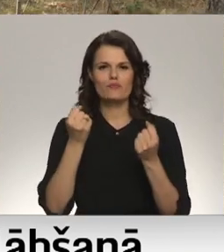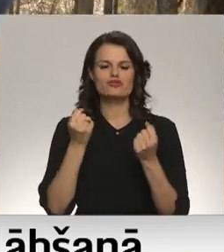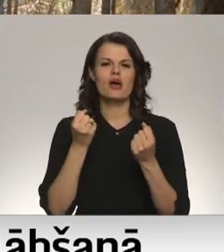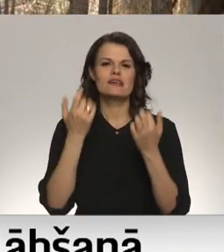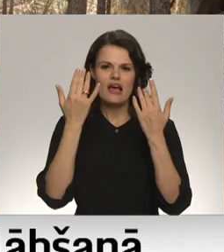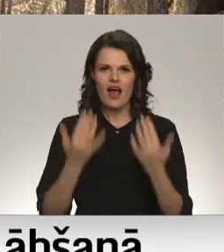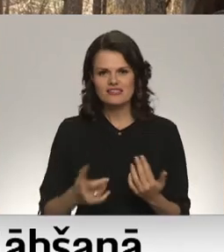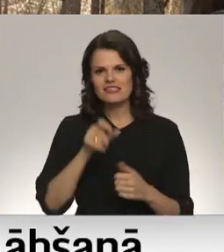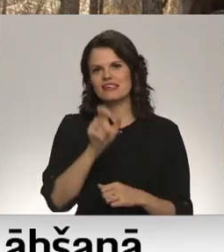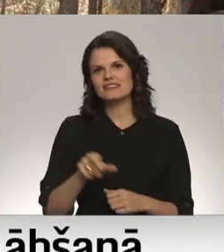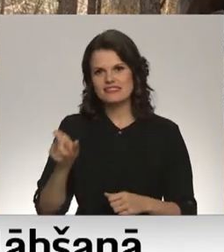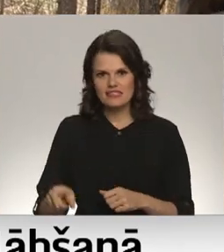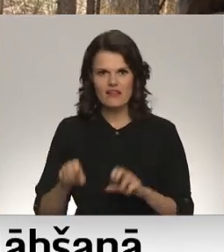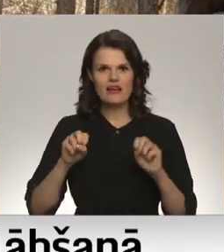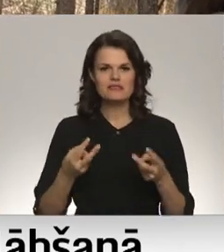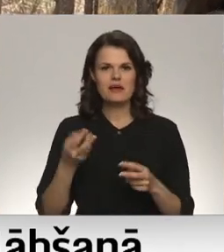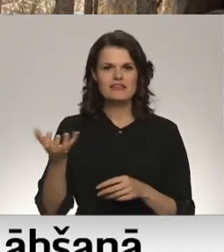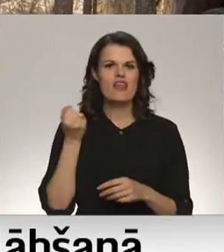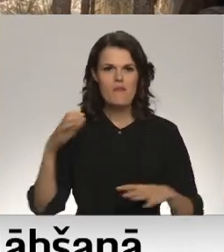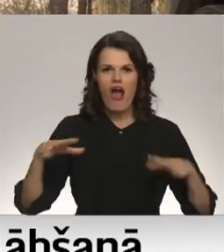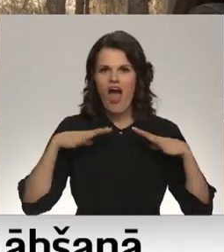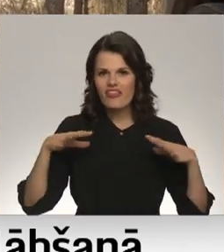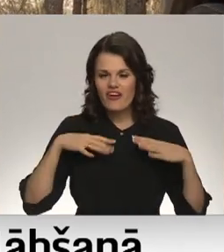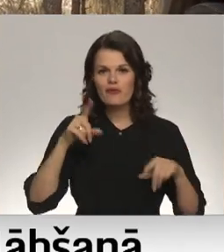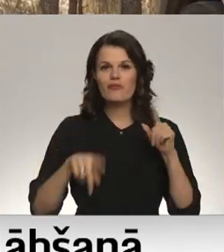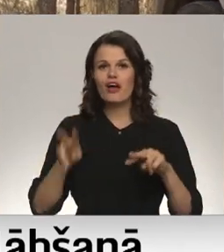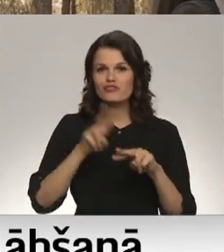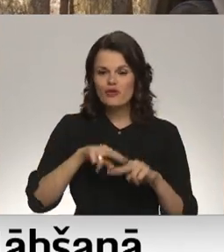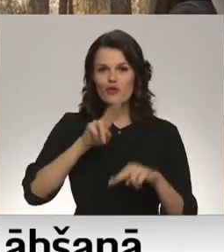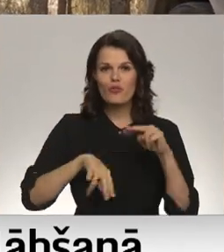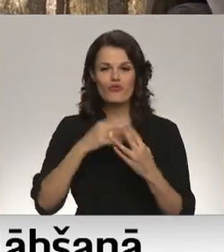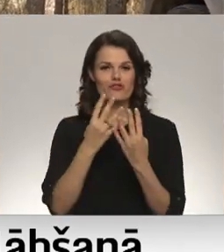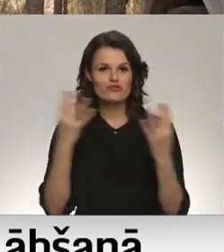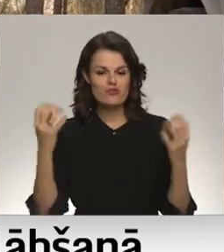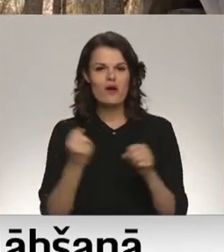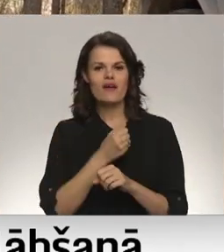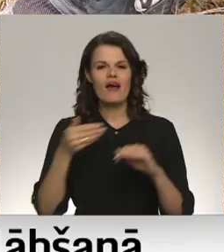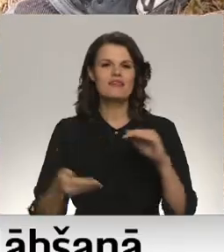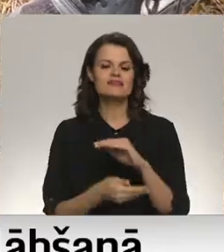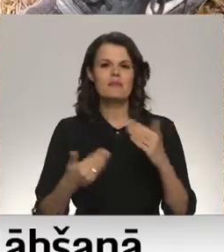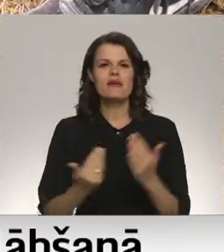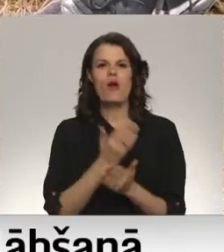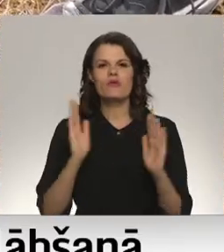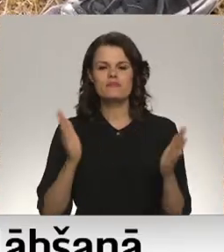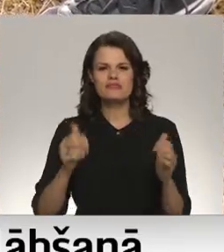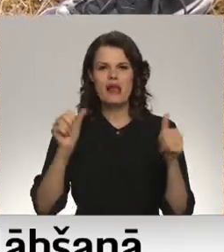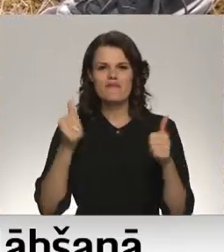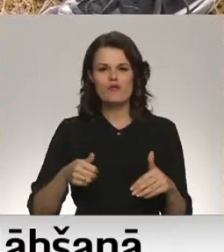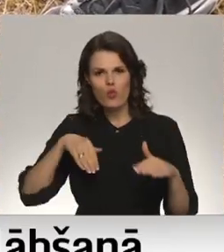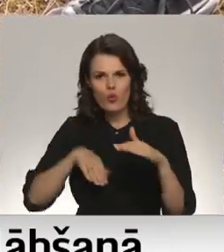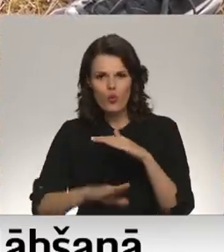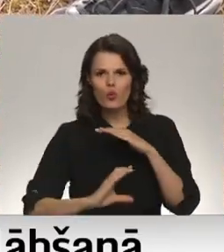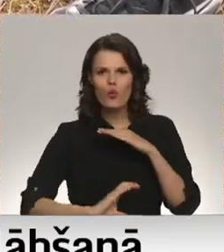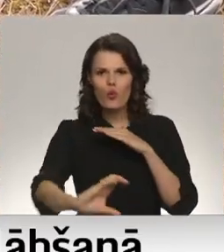akcijās, iedzīvotāji pat ņem atvaļinājumus. Citviet tiek būvēti gan žogi, gan zem jauniem ceļiem veidoti pazemes tuneļi,